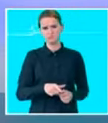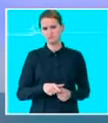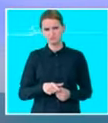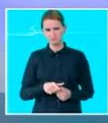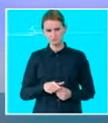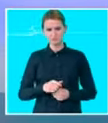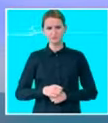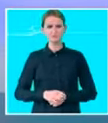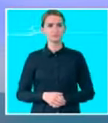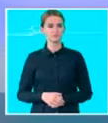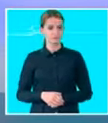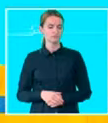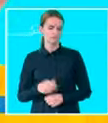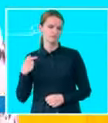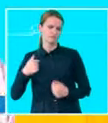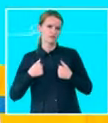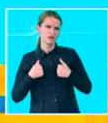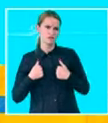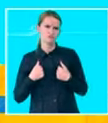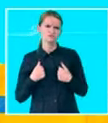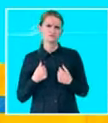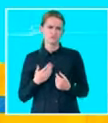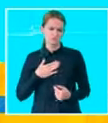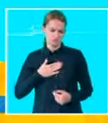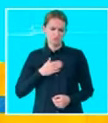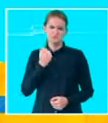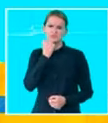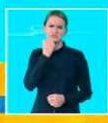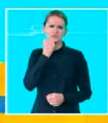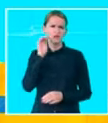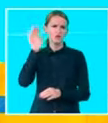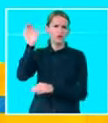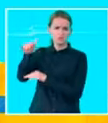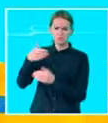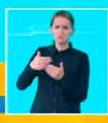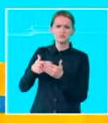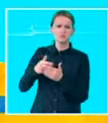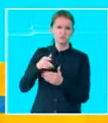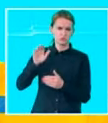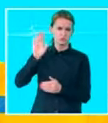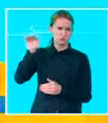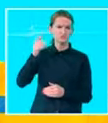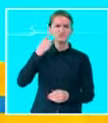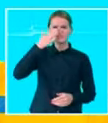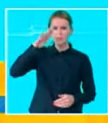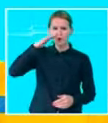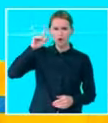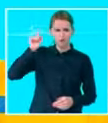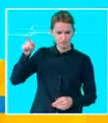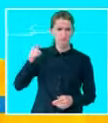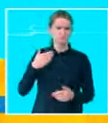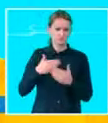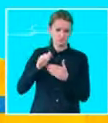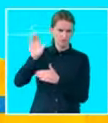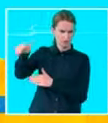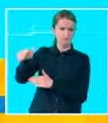наистина имам от моите родители едно местенце тук, близо до Самоков. Аз там съм израсла, бях 6-7 годишна, когато те